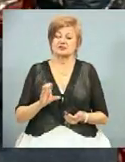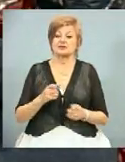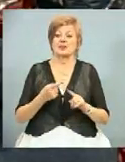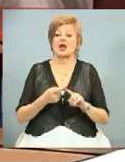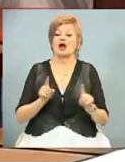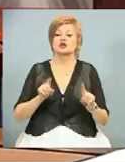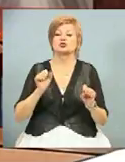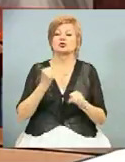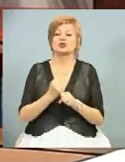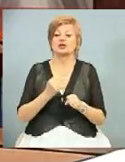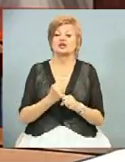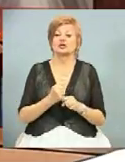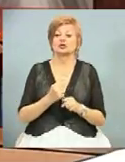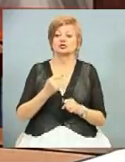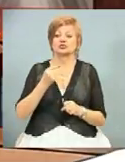гуми?